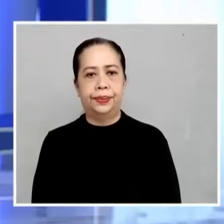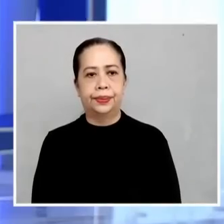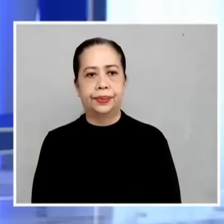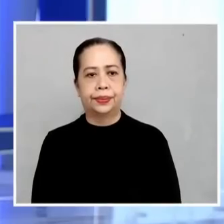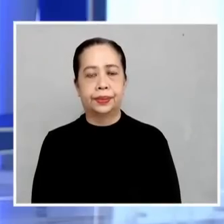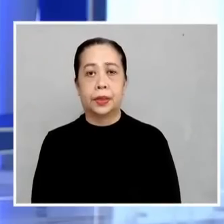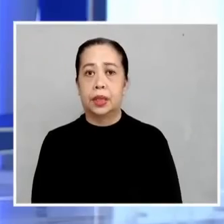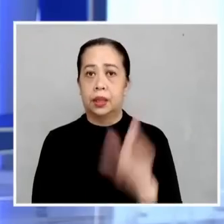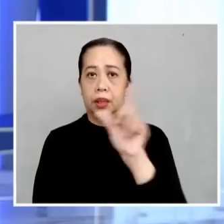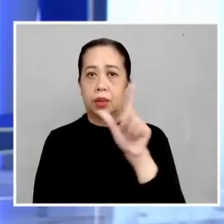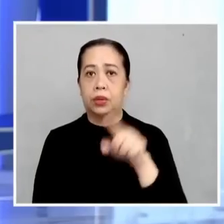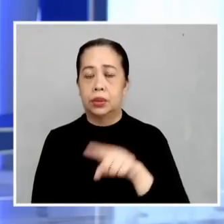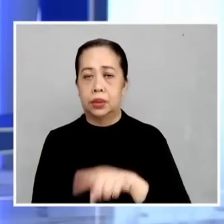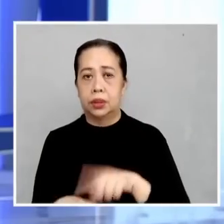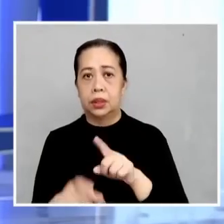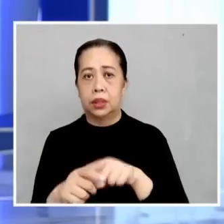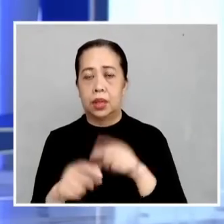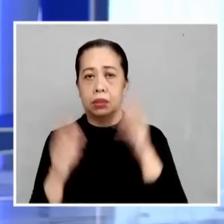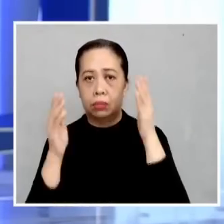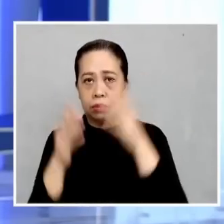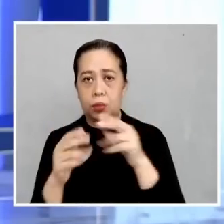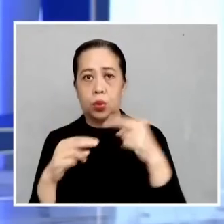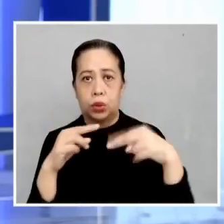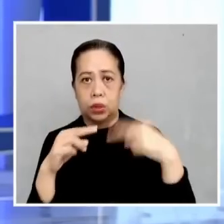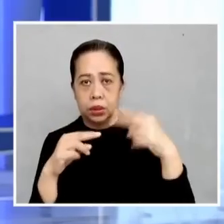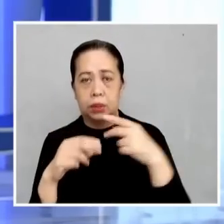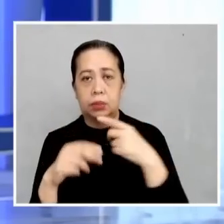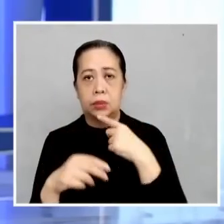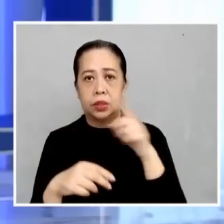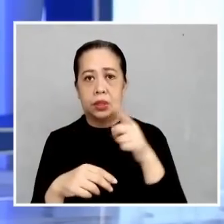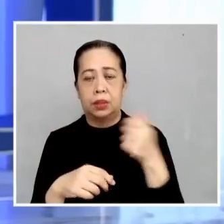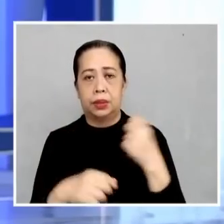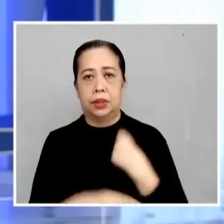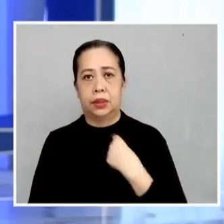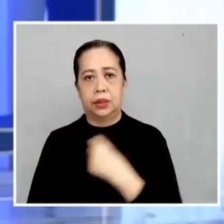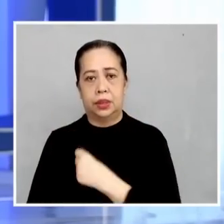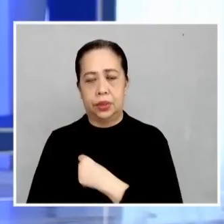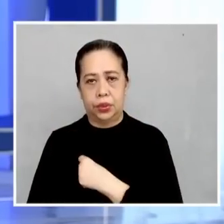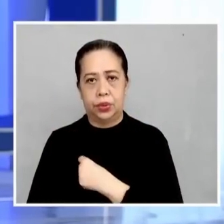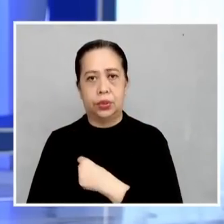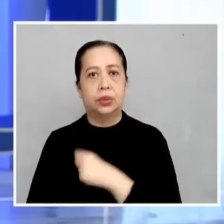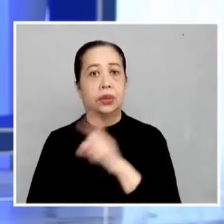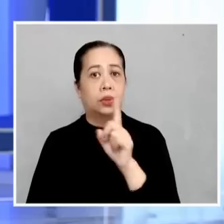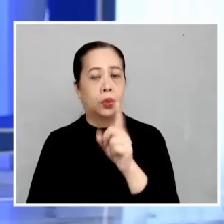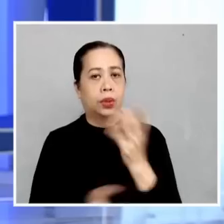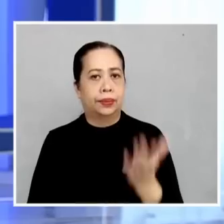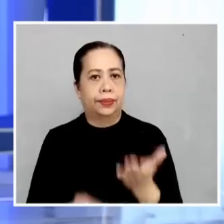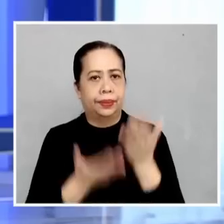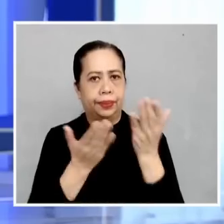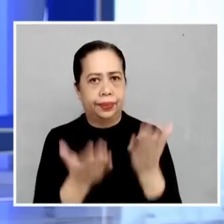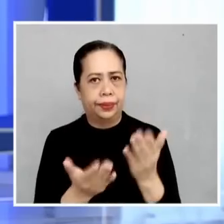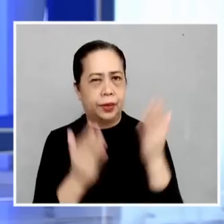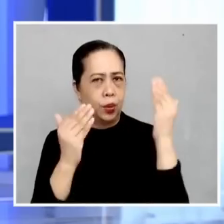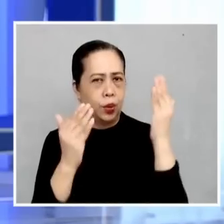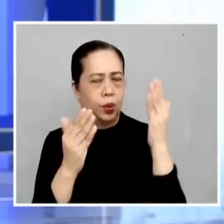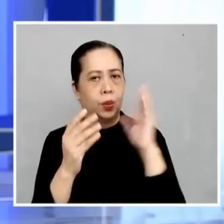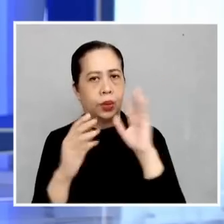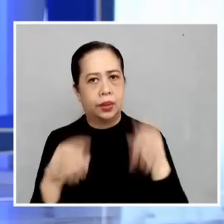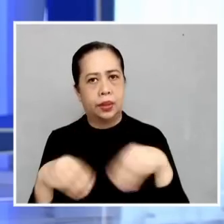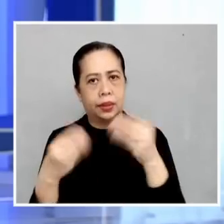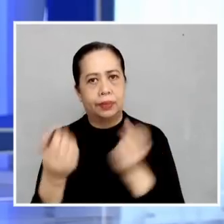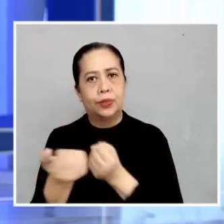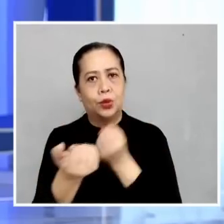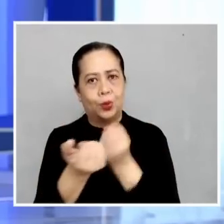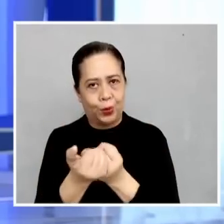Napapanahon ng tutukan ang autism ayon sa isang senador. Kaya naman isang panukalang inaasahang magbibigay ng suporta